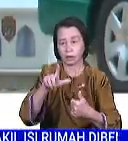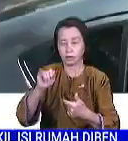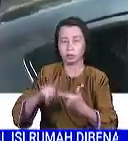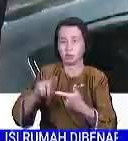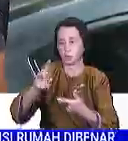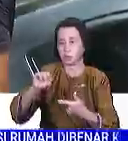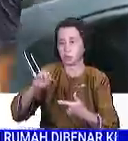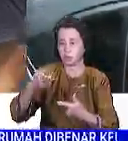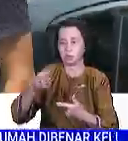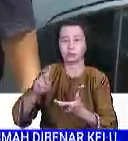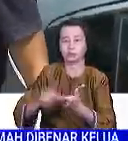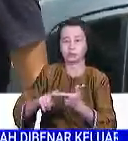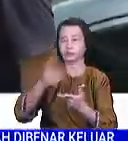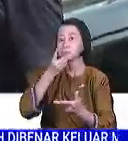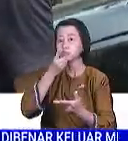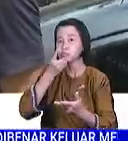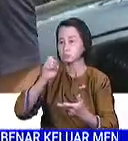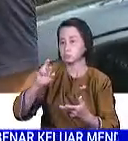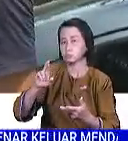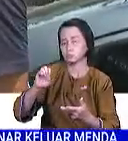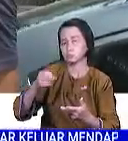Sepatu dan Datin Rebecca Nur Al-Islam.